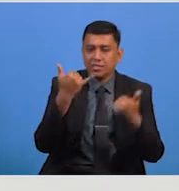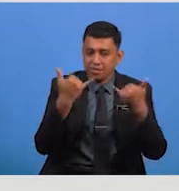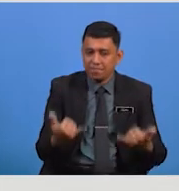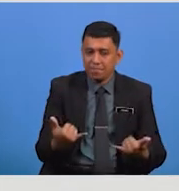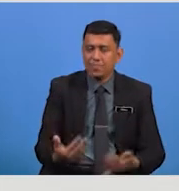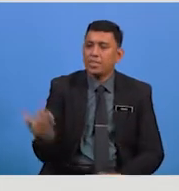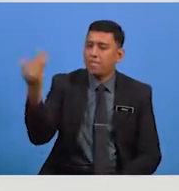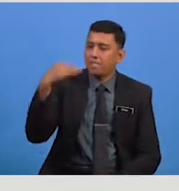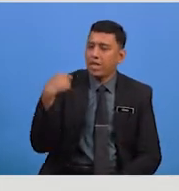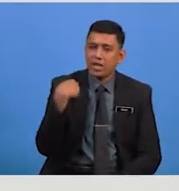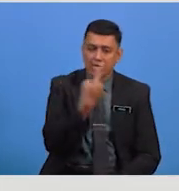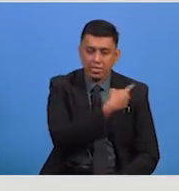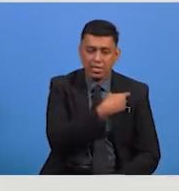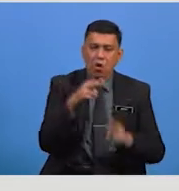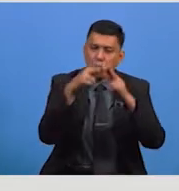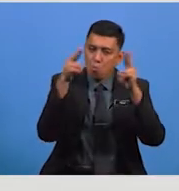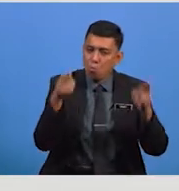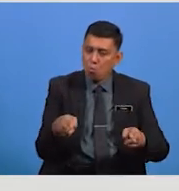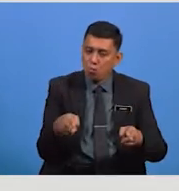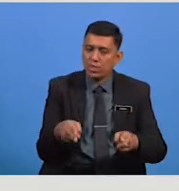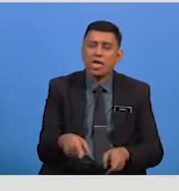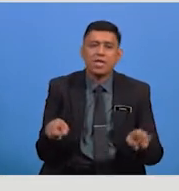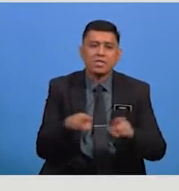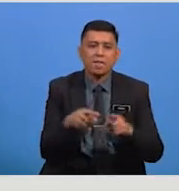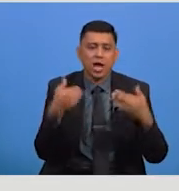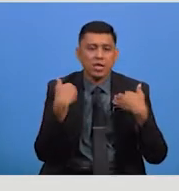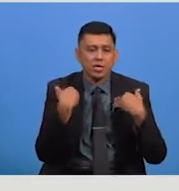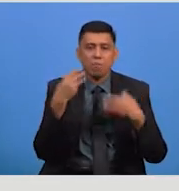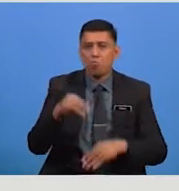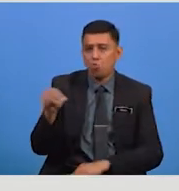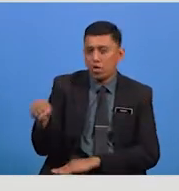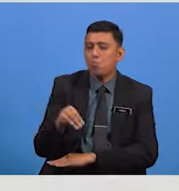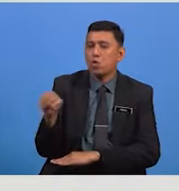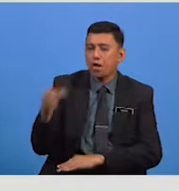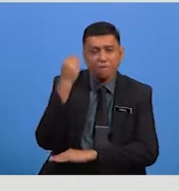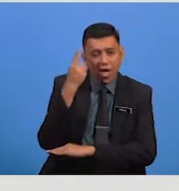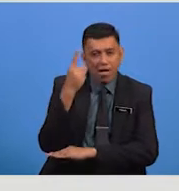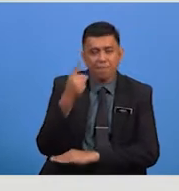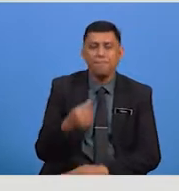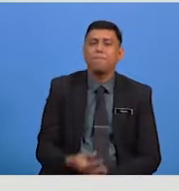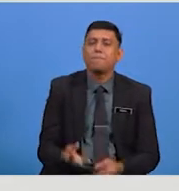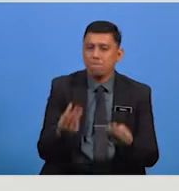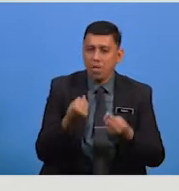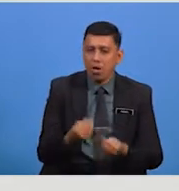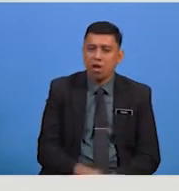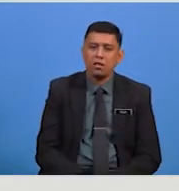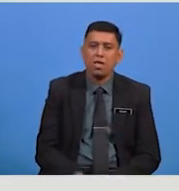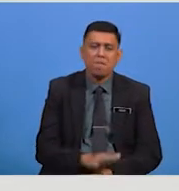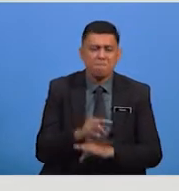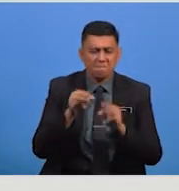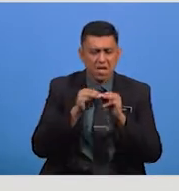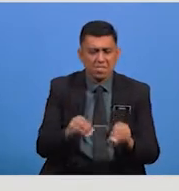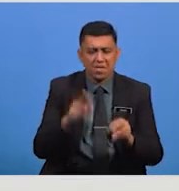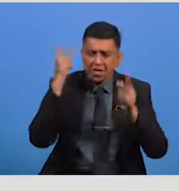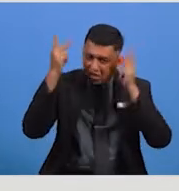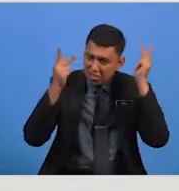Sekarang, mari kita uji sama ada murid-murid faham mahupun